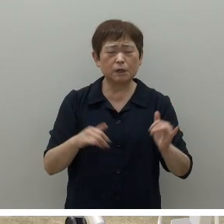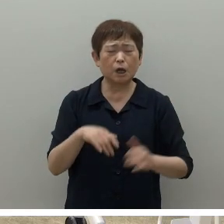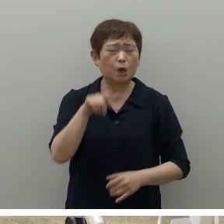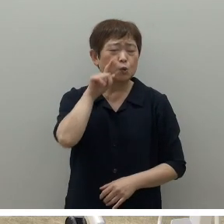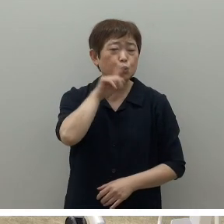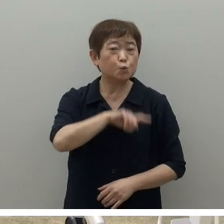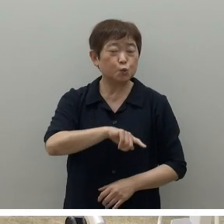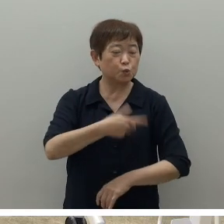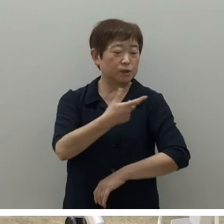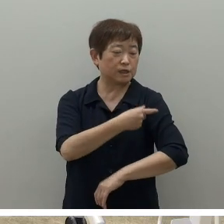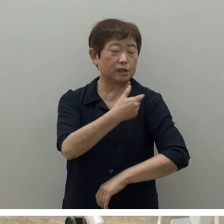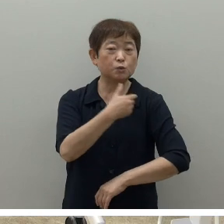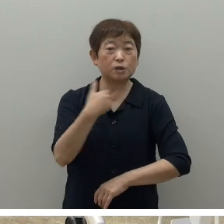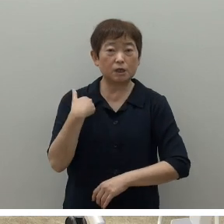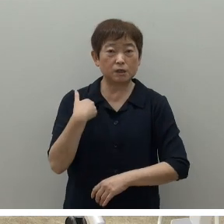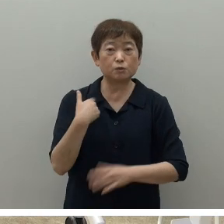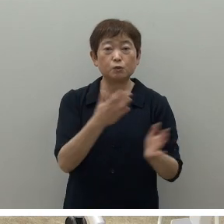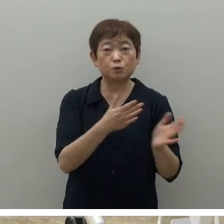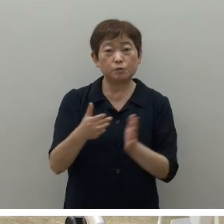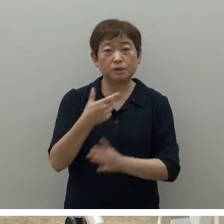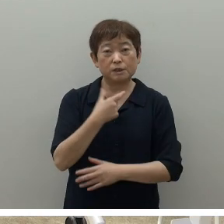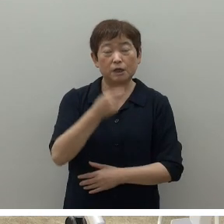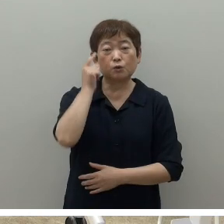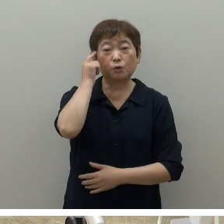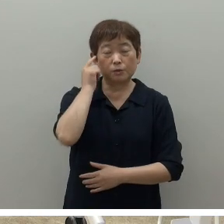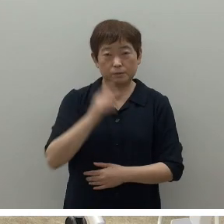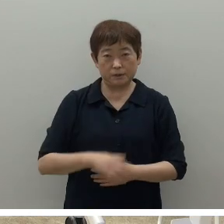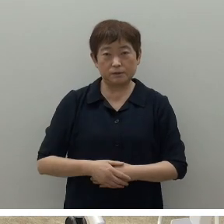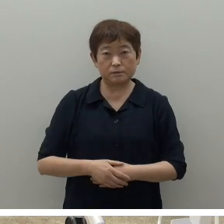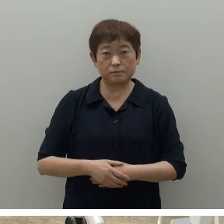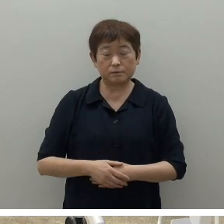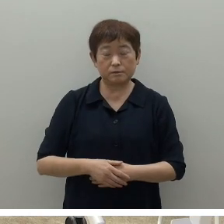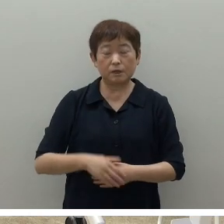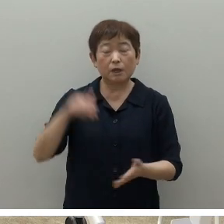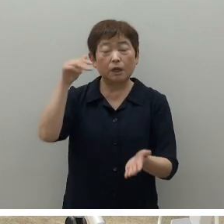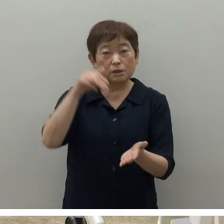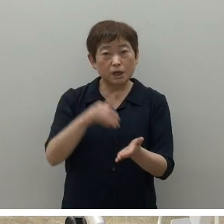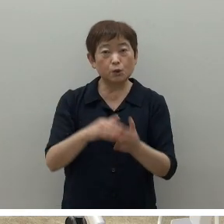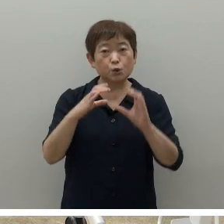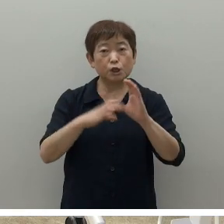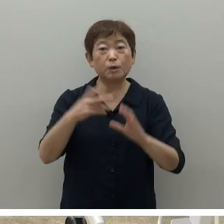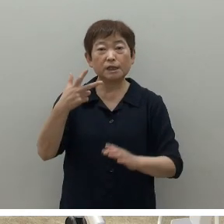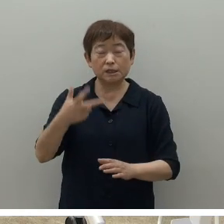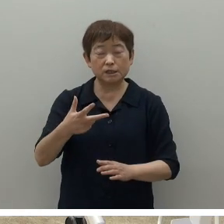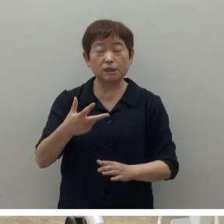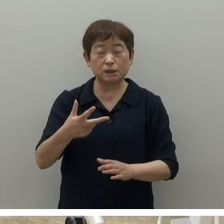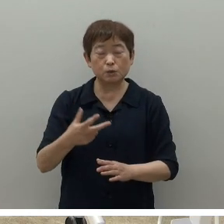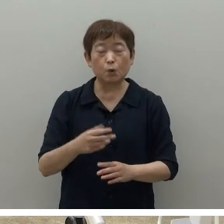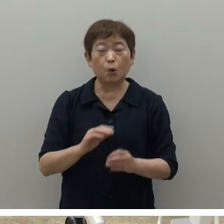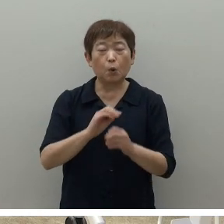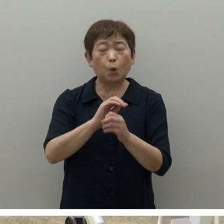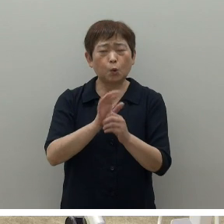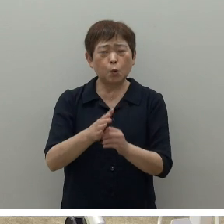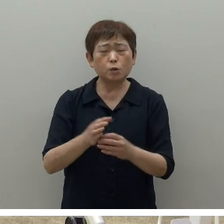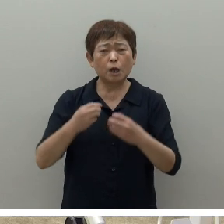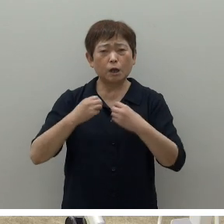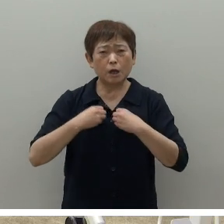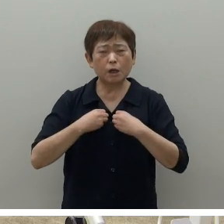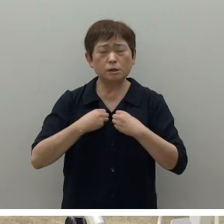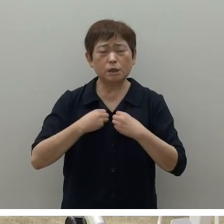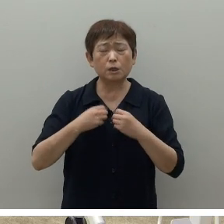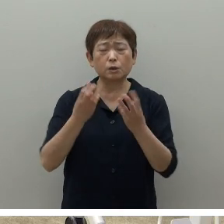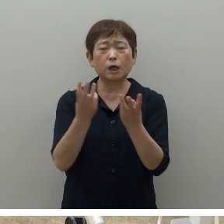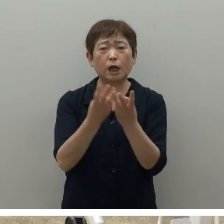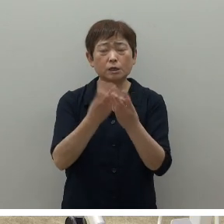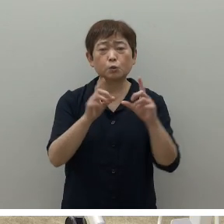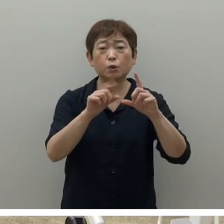いと考えております。最後に本市の感染状況について申し上げますと、今月は本日